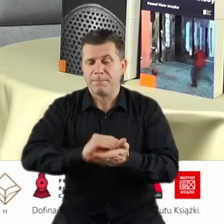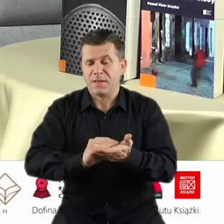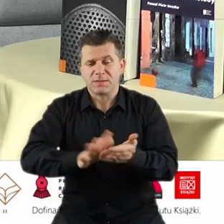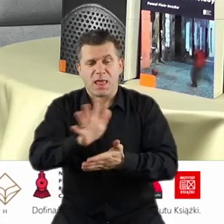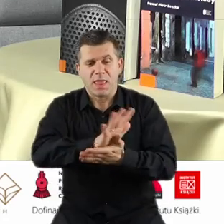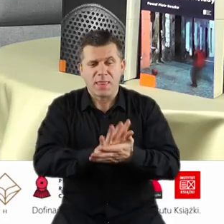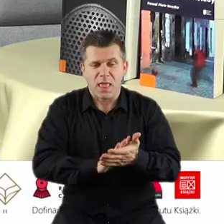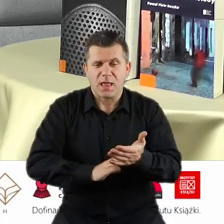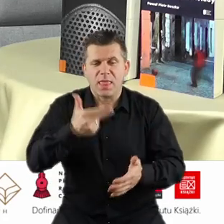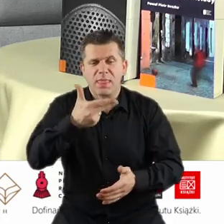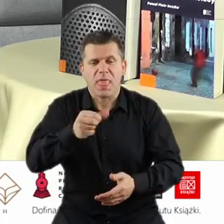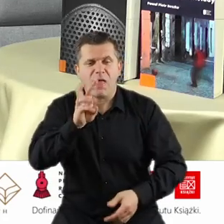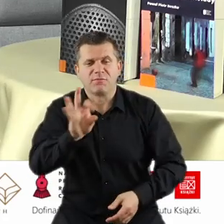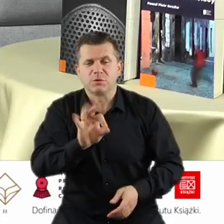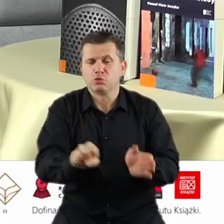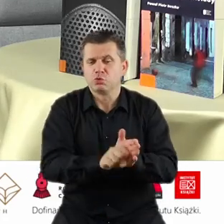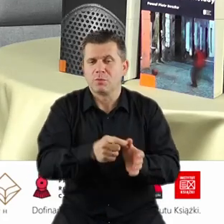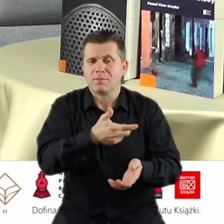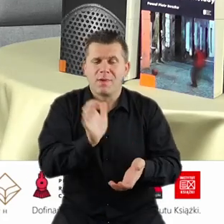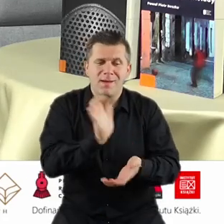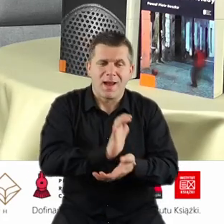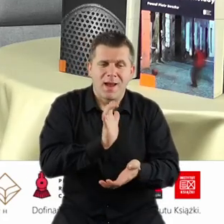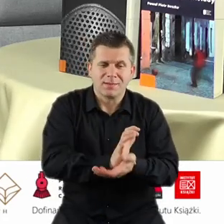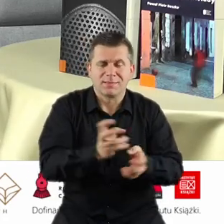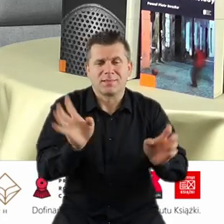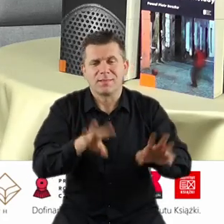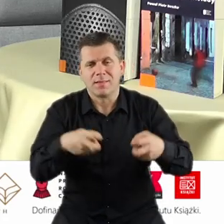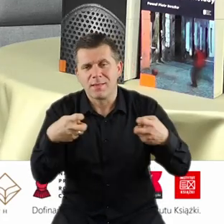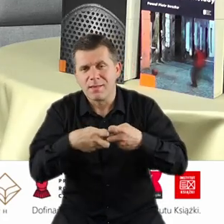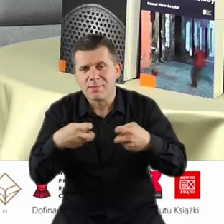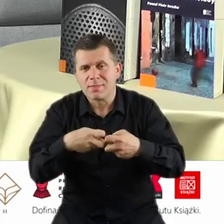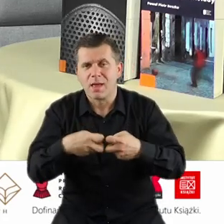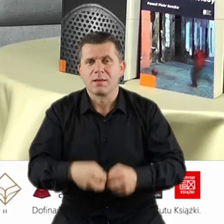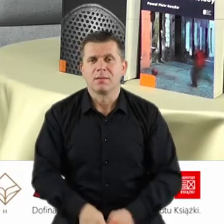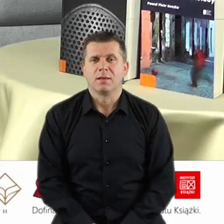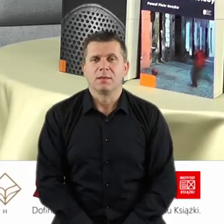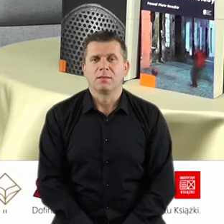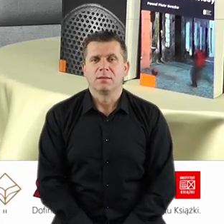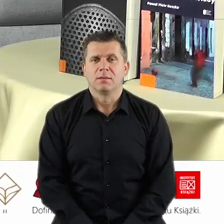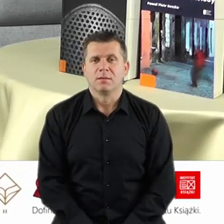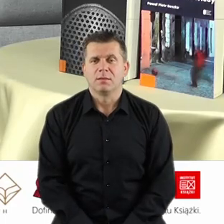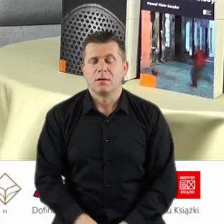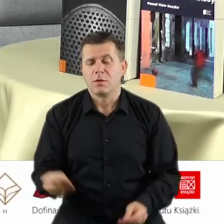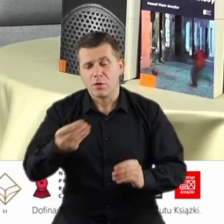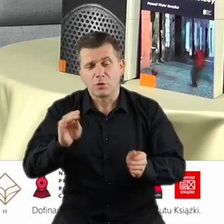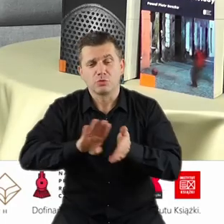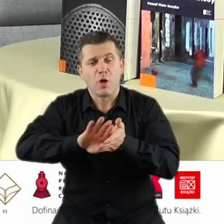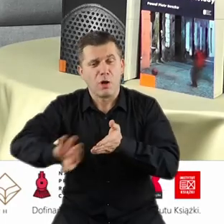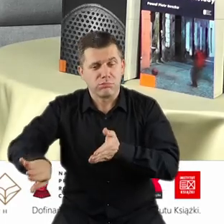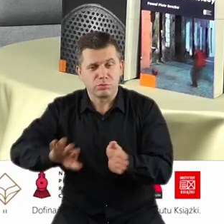Więc pisałem teksty też newsowe, wydawałem gazetę, internet.